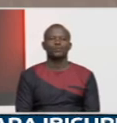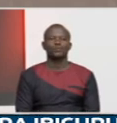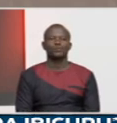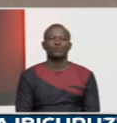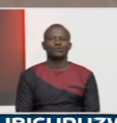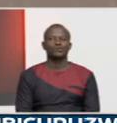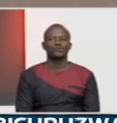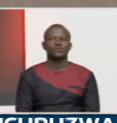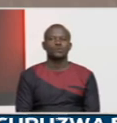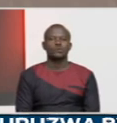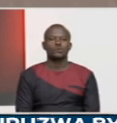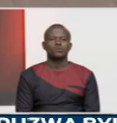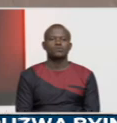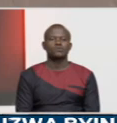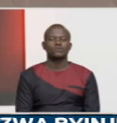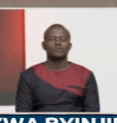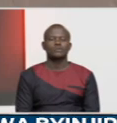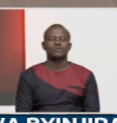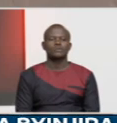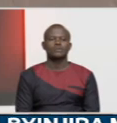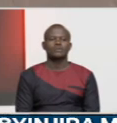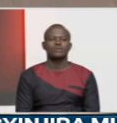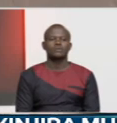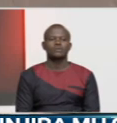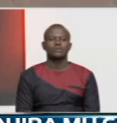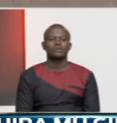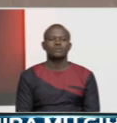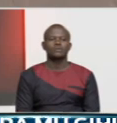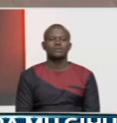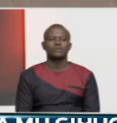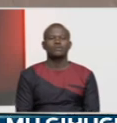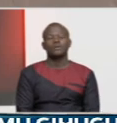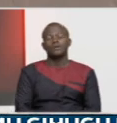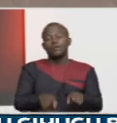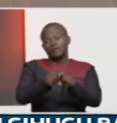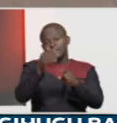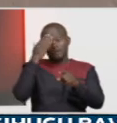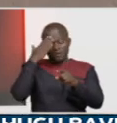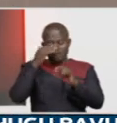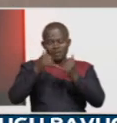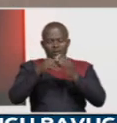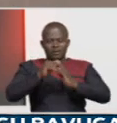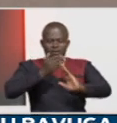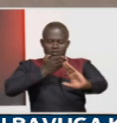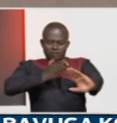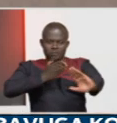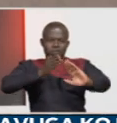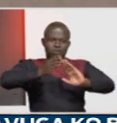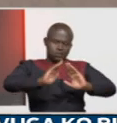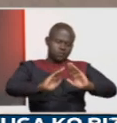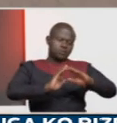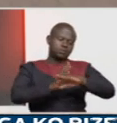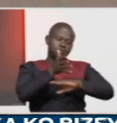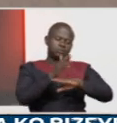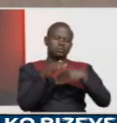bridge linking our two great countries. Nkuko mubizi umukino wa kung fu ni ikiraro gihuza ibihugu